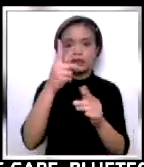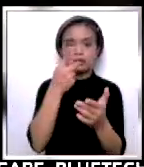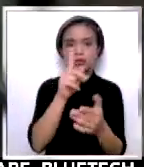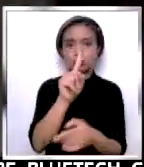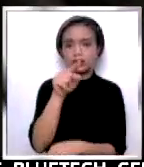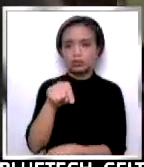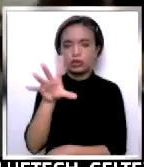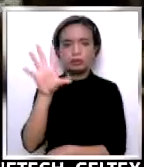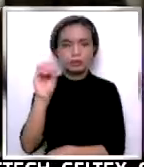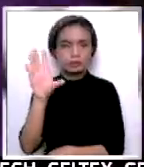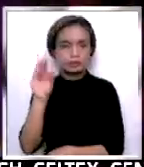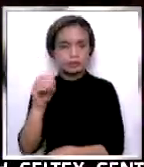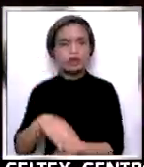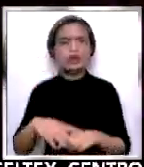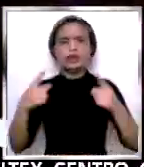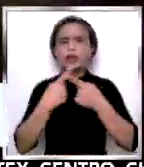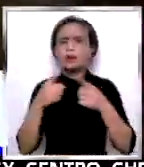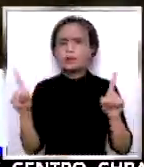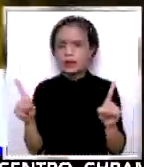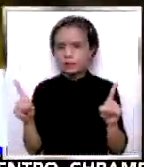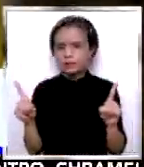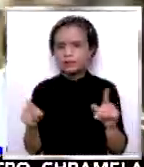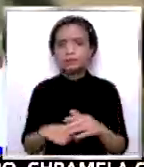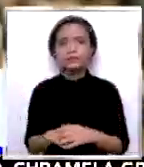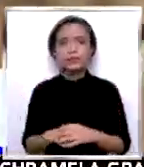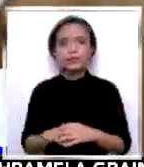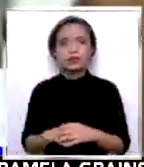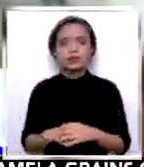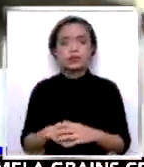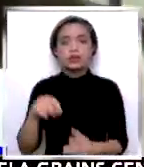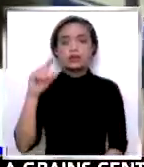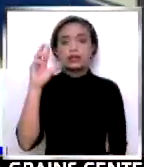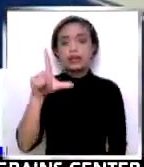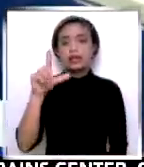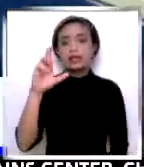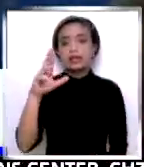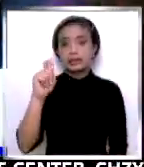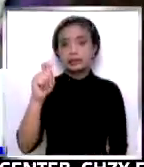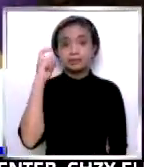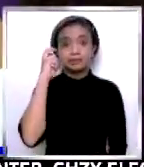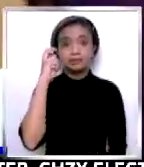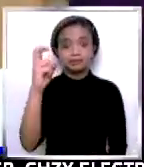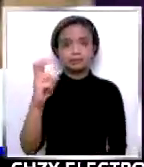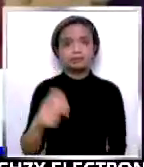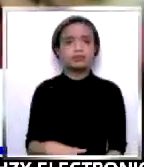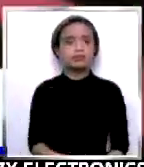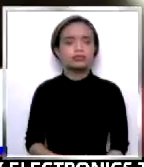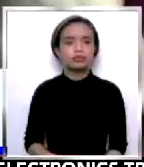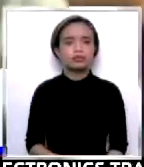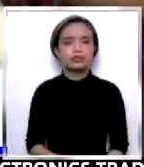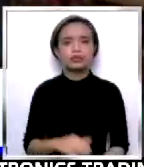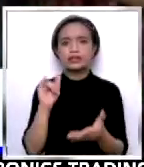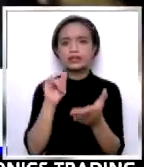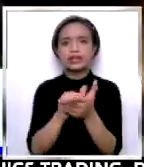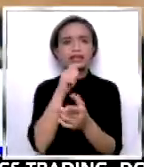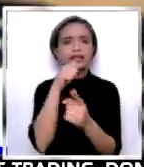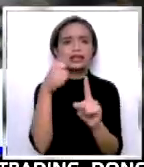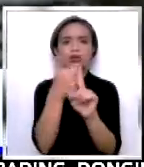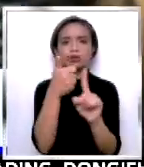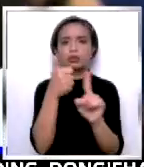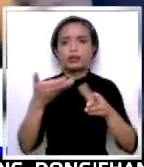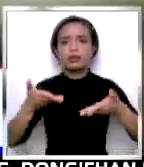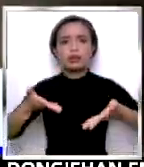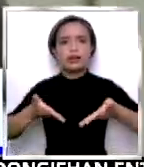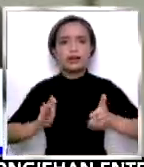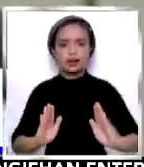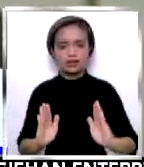centavos. Pero paliwanag ng Light Rail Transit Authority o LRTA, hindi ito ang otomatikong papayagang halaga ng